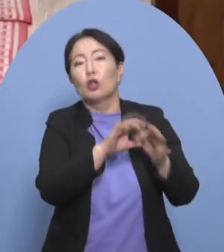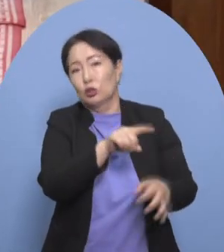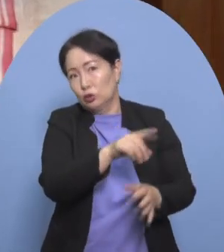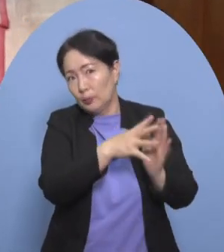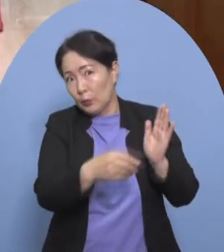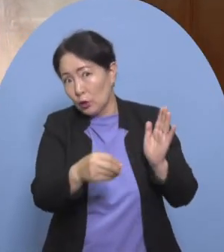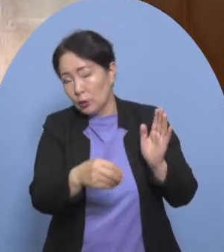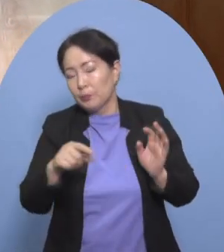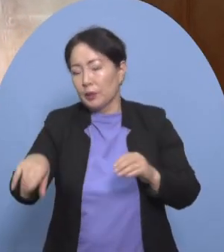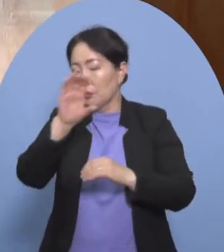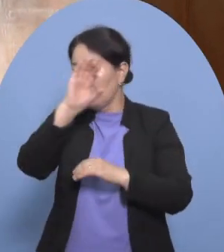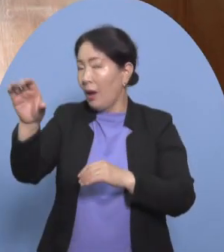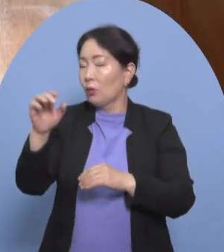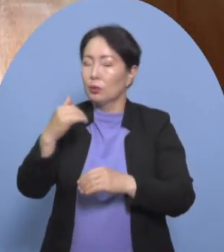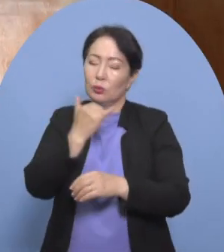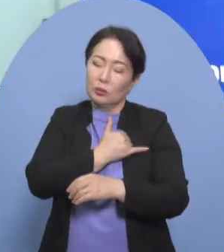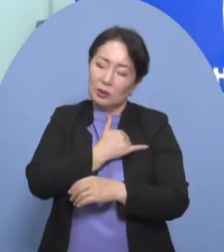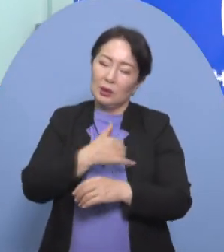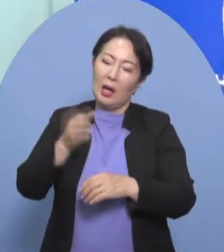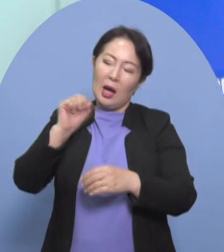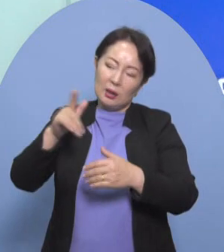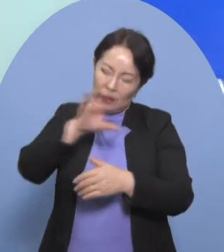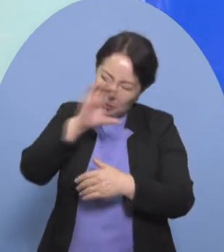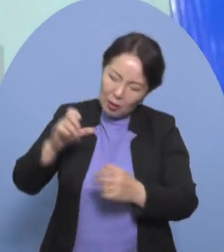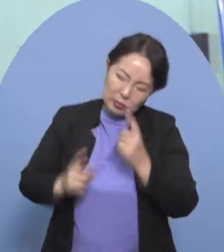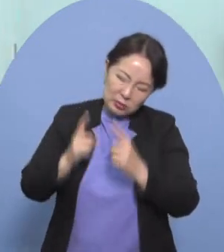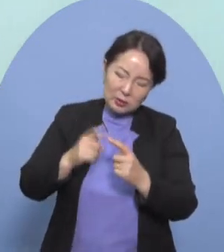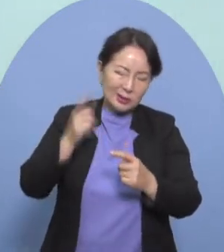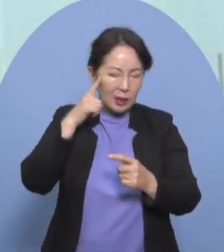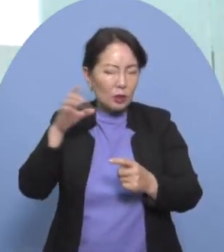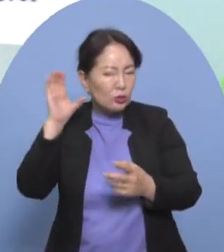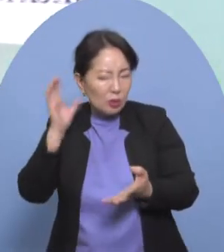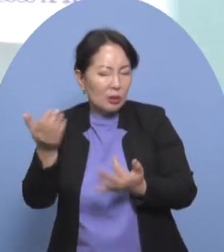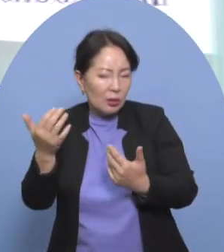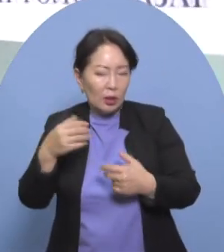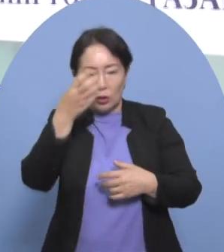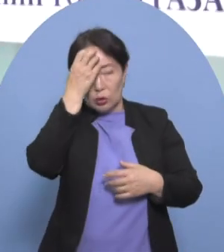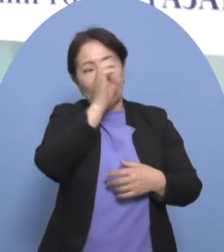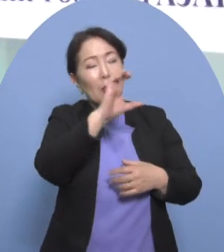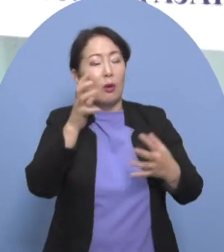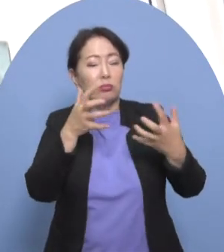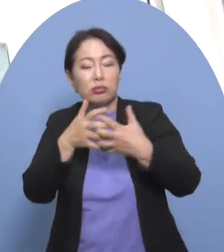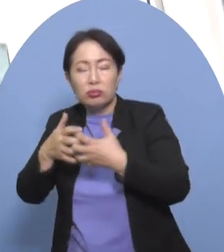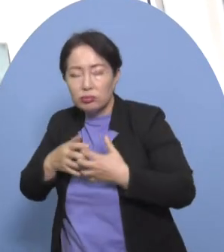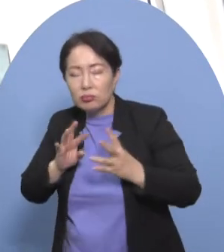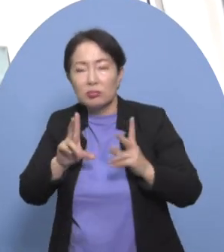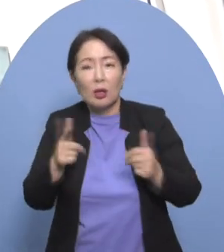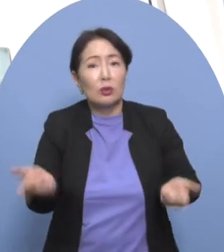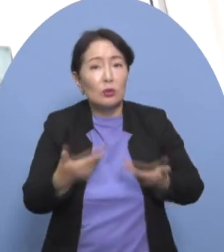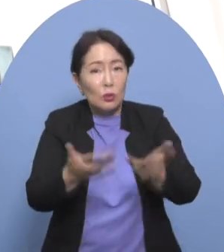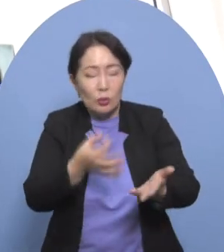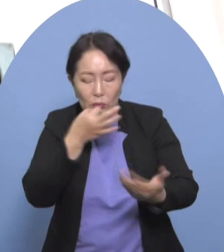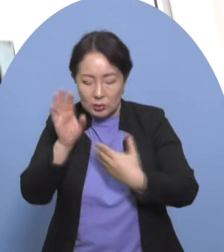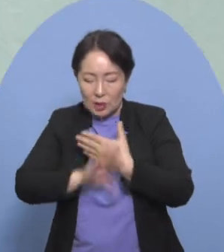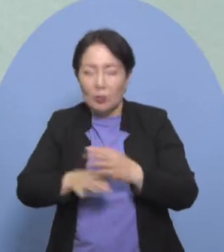юм а. За тиймээс тус байгууллагын удирдлагын авилгатай тэмцэх үсэл ирмэлцэл санаачлалыг сонсож төрийн байгууллага хоорондын уялдаа холбоог сайжруулах